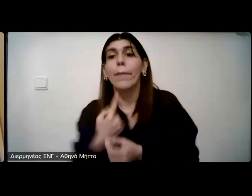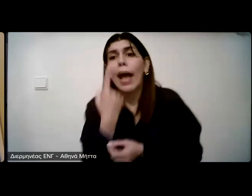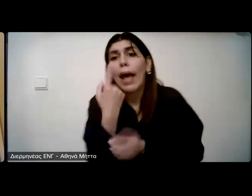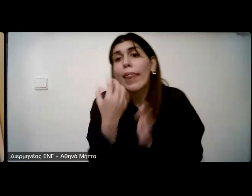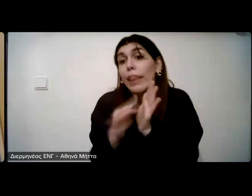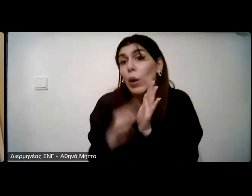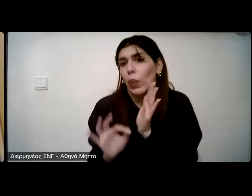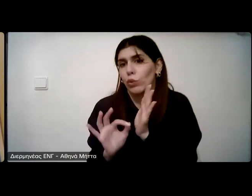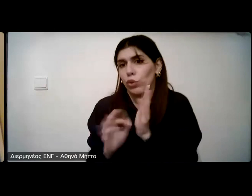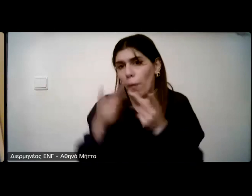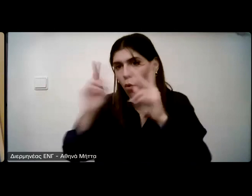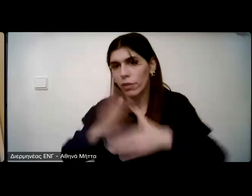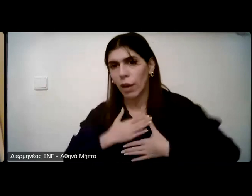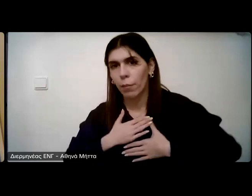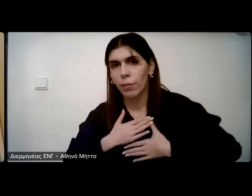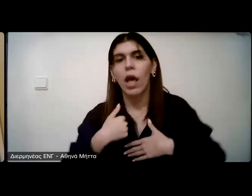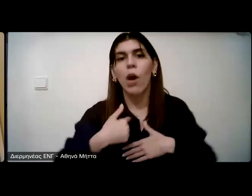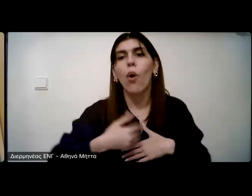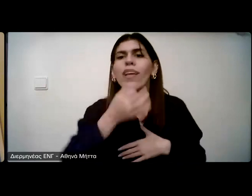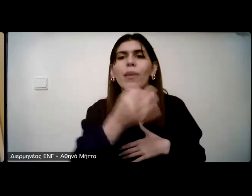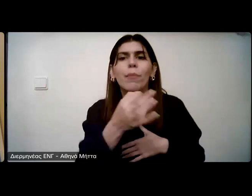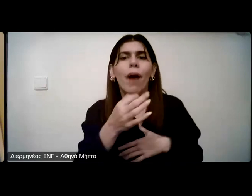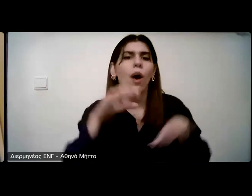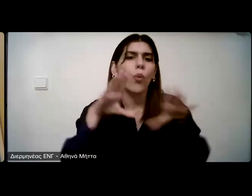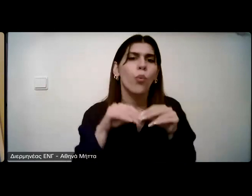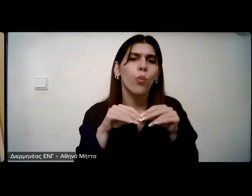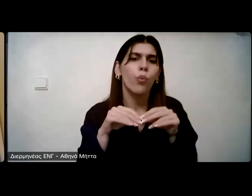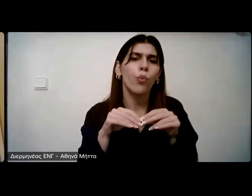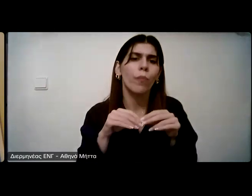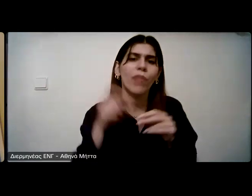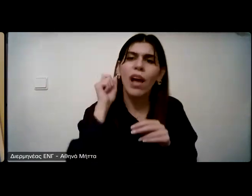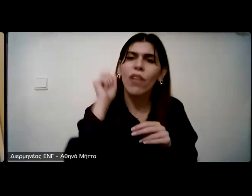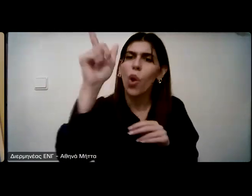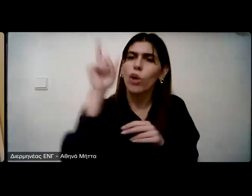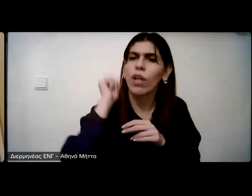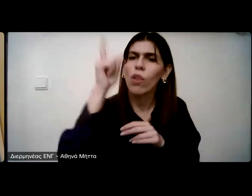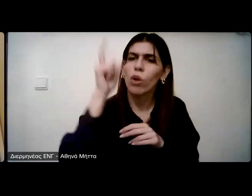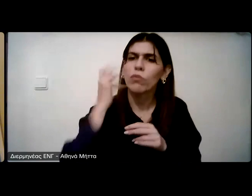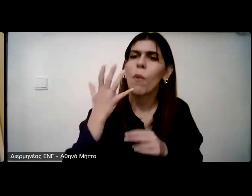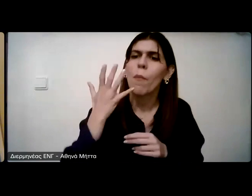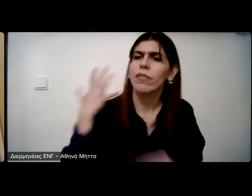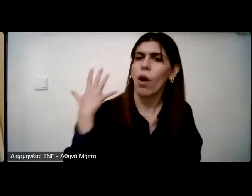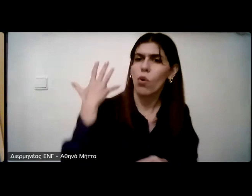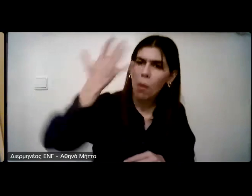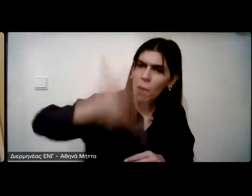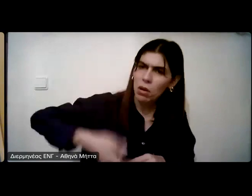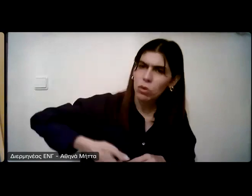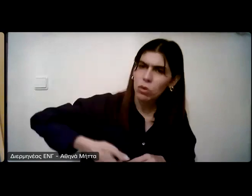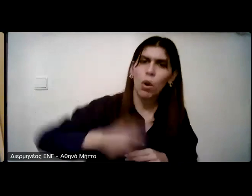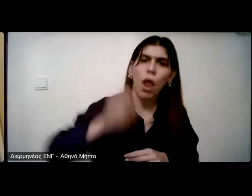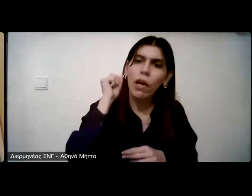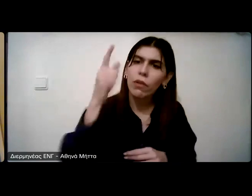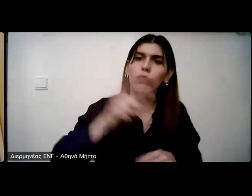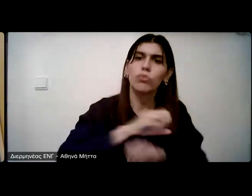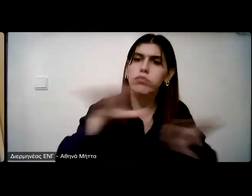όταν αναφέρθηκα στην πληθώρα των εκδηλώσεων τα τελευταία 5 χρόνια, προφανώς δεν εννοούσα στα πανεπιστήμια